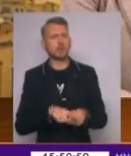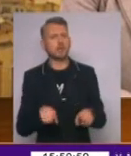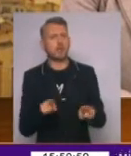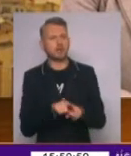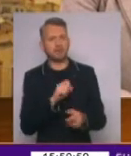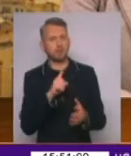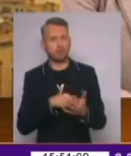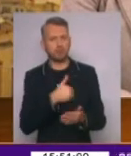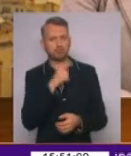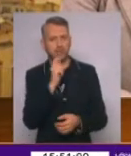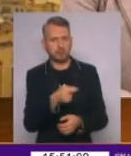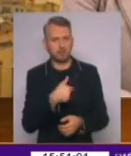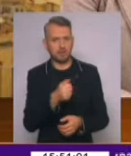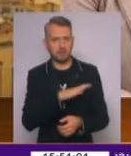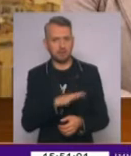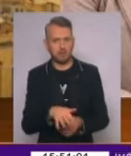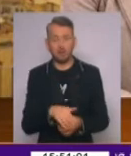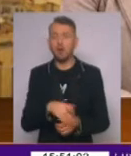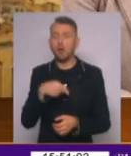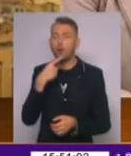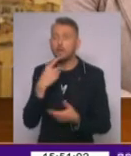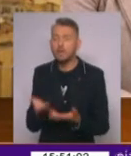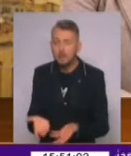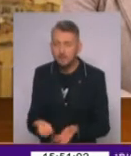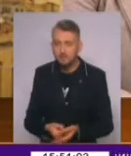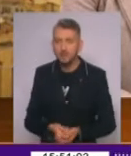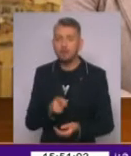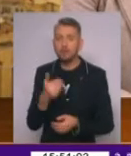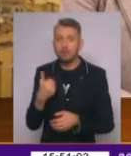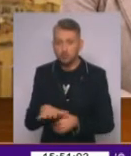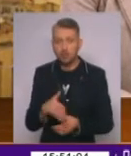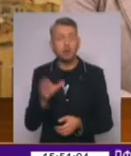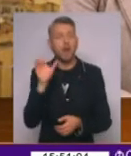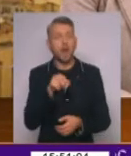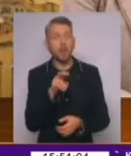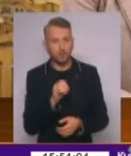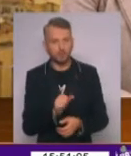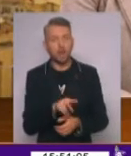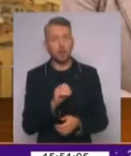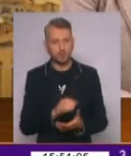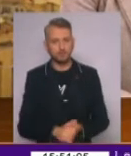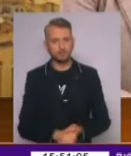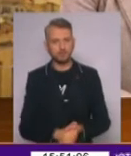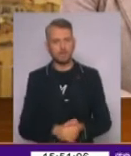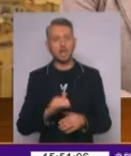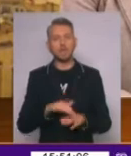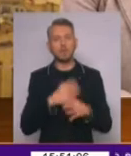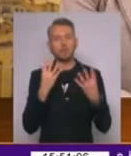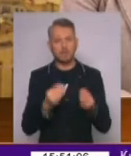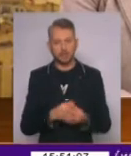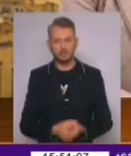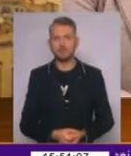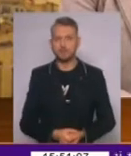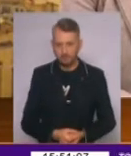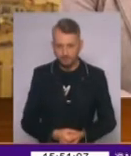Добрий день. Прошу, будь ласка, ви вже в прямому ефірі. Говоріть. Ви вже в ефірі? Алло, добрий день. Говоріть. Добрий день. Прошу. Добрий